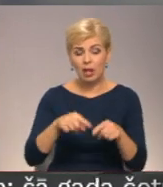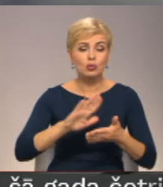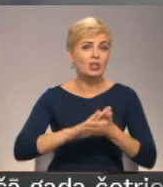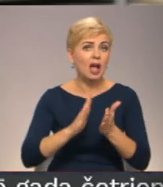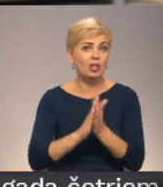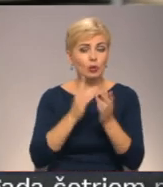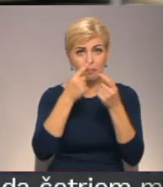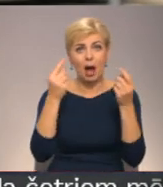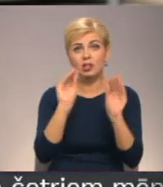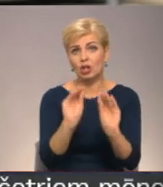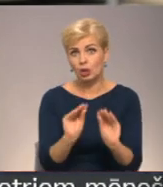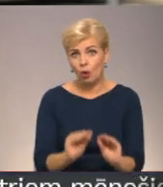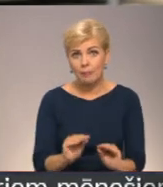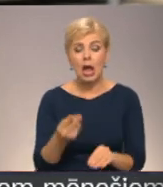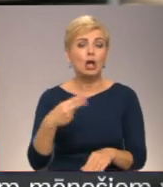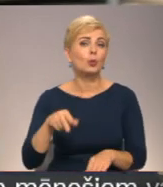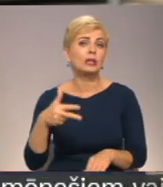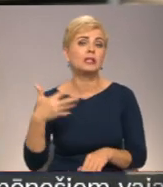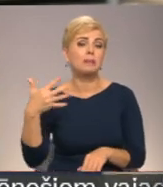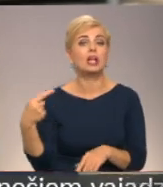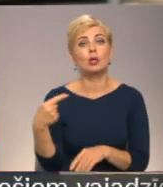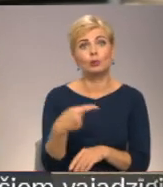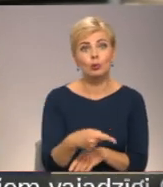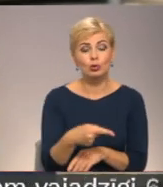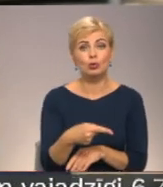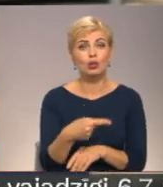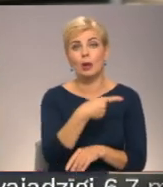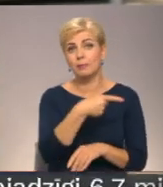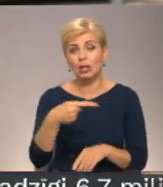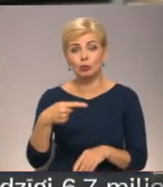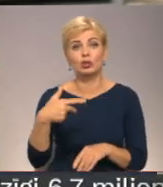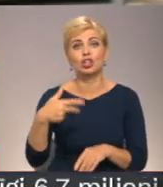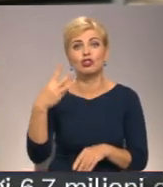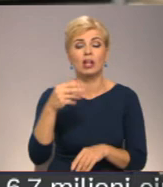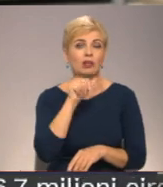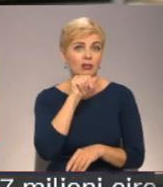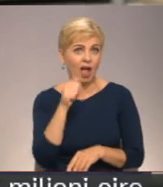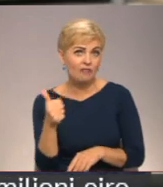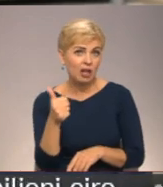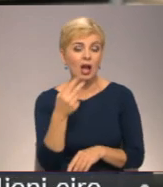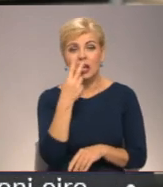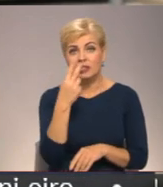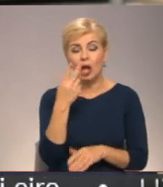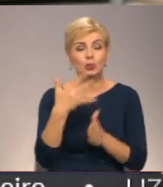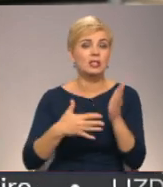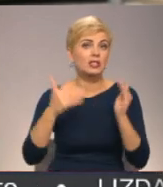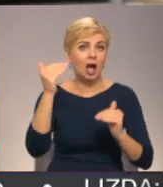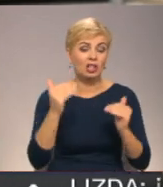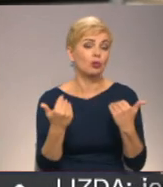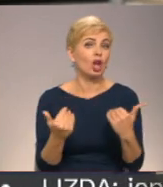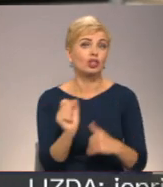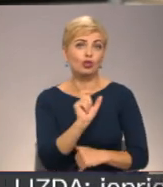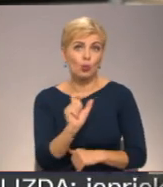paziņojumu. No tiem 35 tūkstošiem atņemot 3-4, kurus nevar, un paskatoties to statistiku, kādu viņi ir